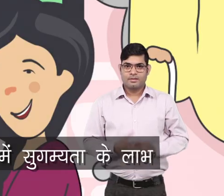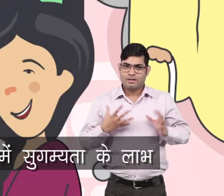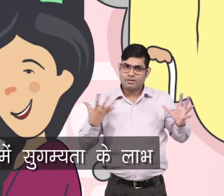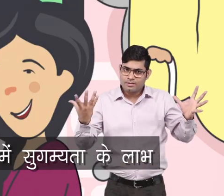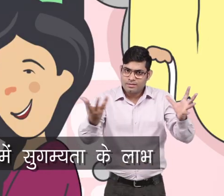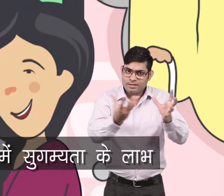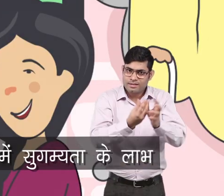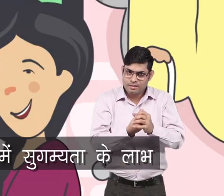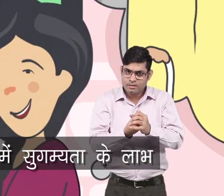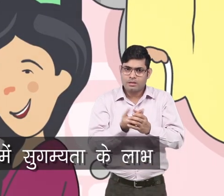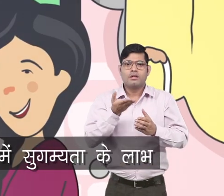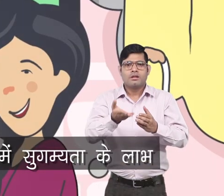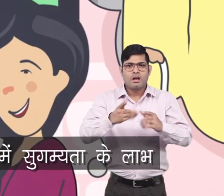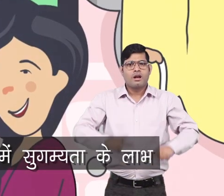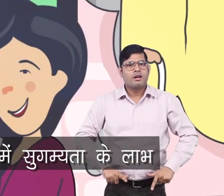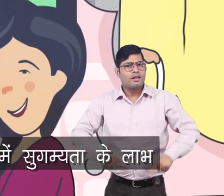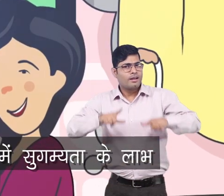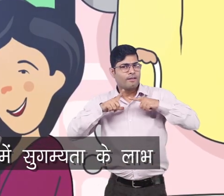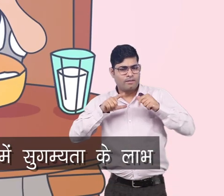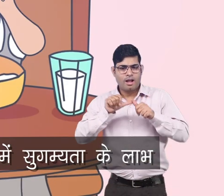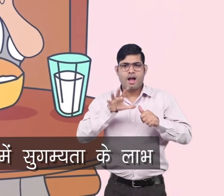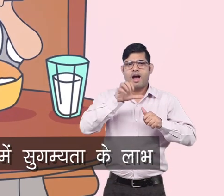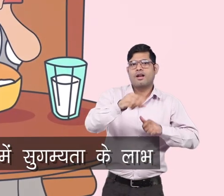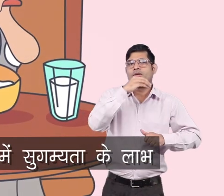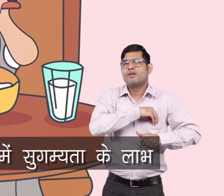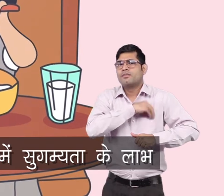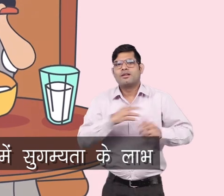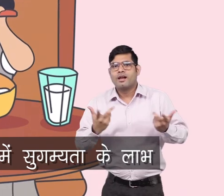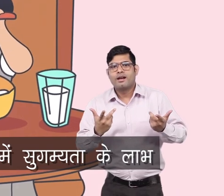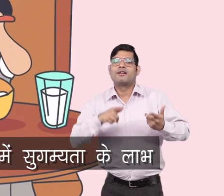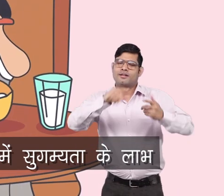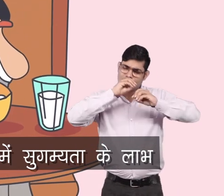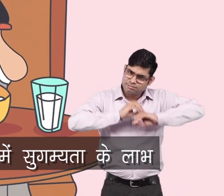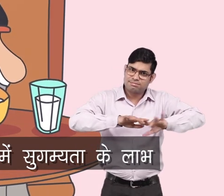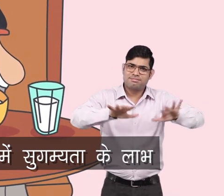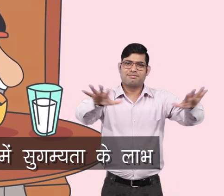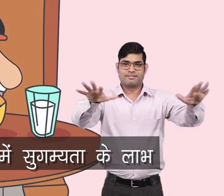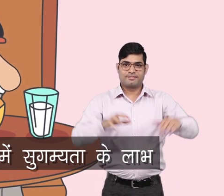मिलकर सबको बताएंगे दैनिक जीवन में सुगम्यता के लाभ,